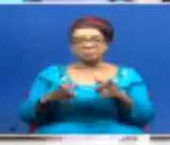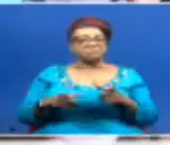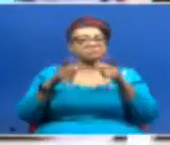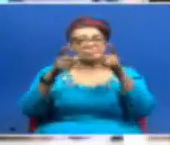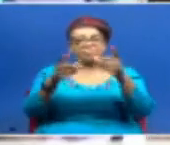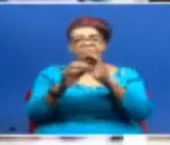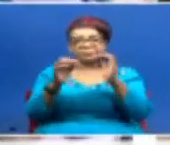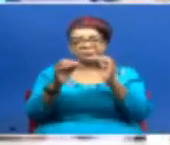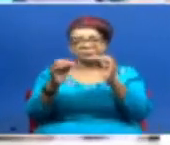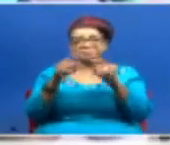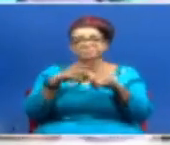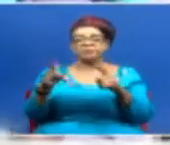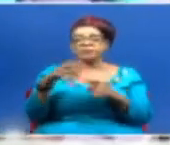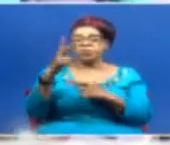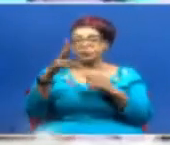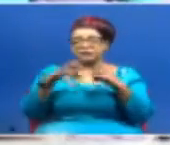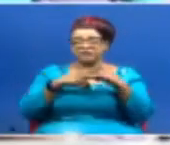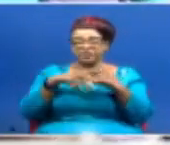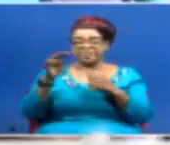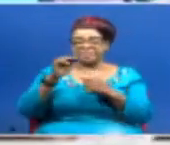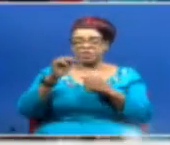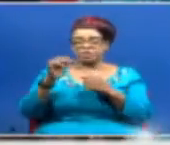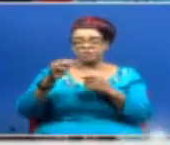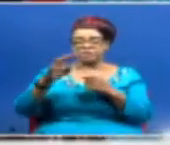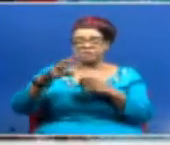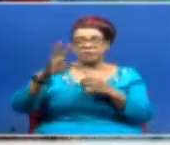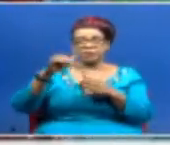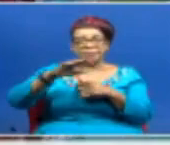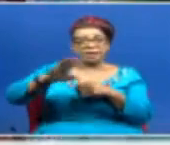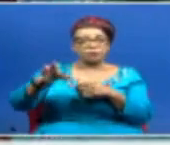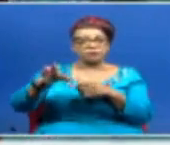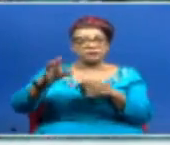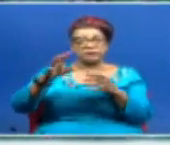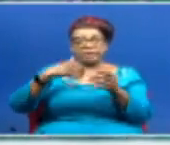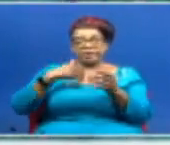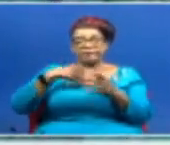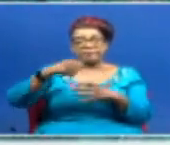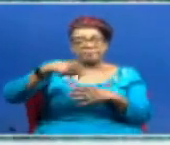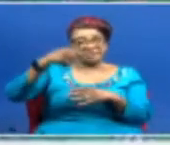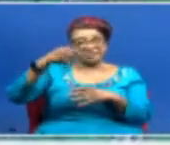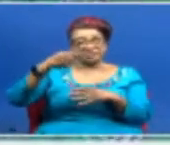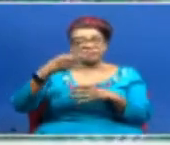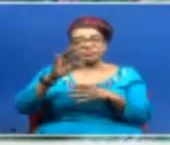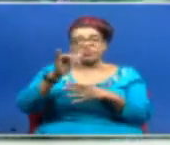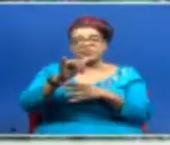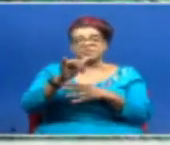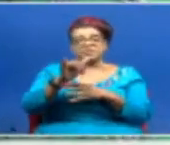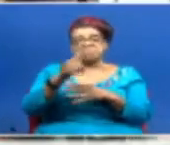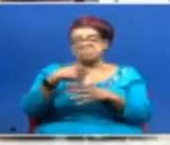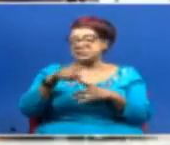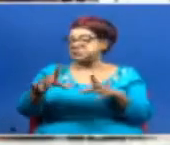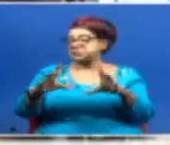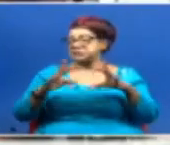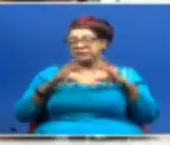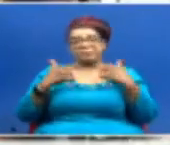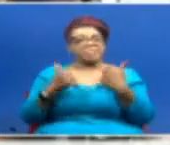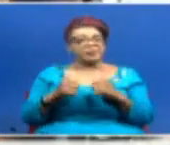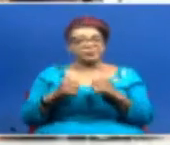milioni 27 kutengwa na kaunti ya Meru kwenye bajeti ya mwaka huu kuangazia majanga kama haya.